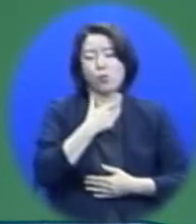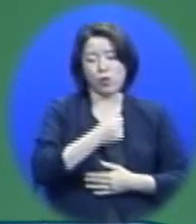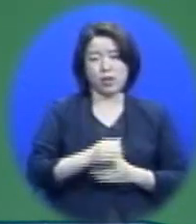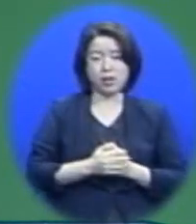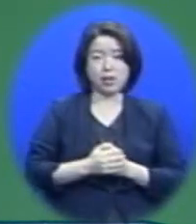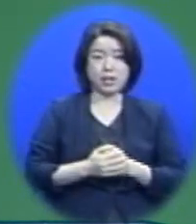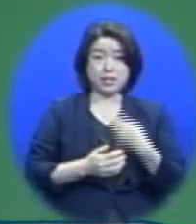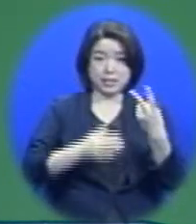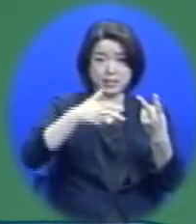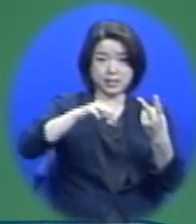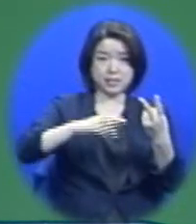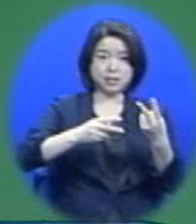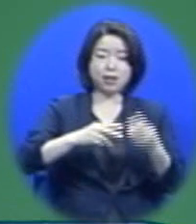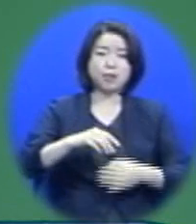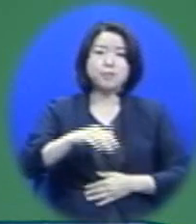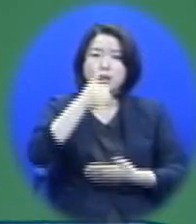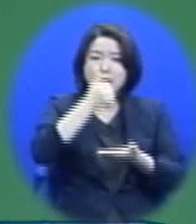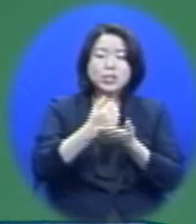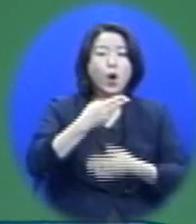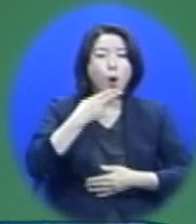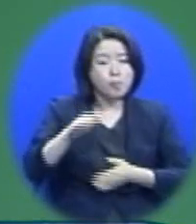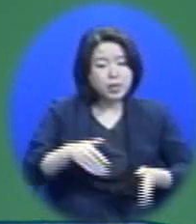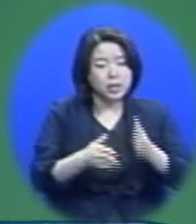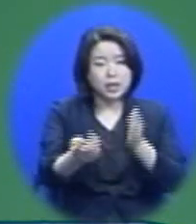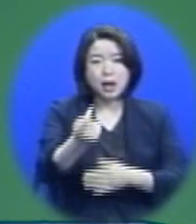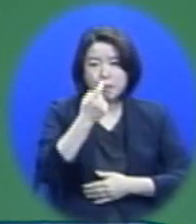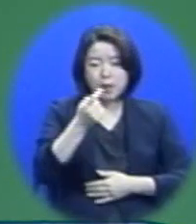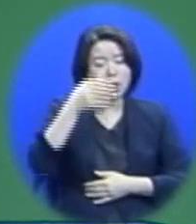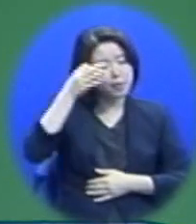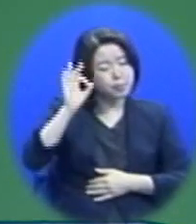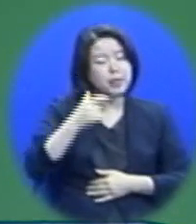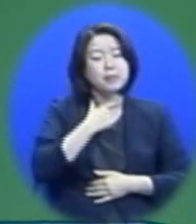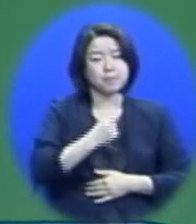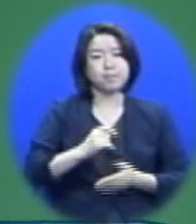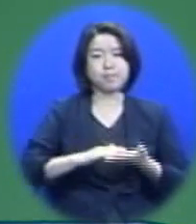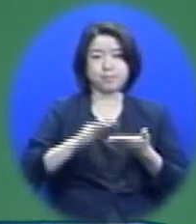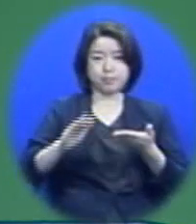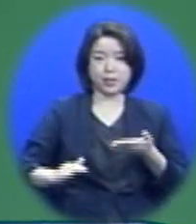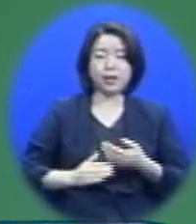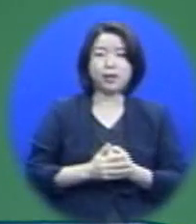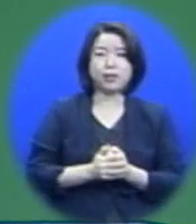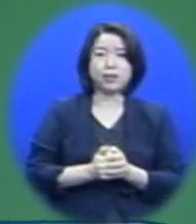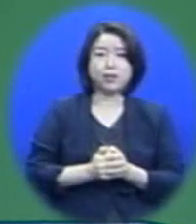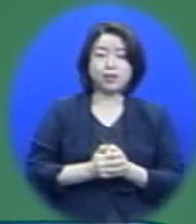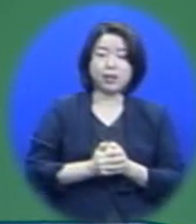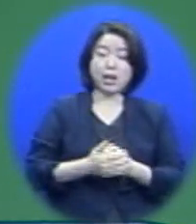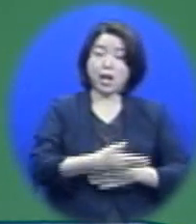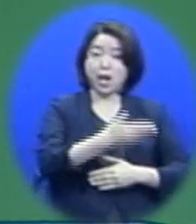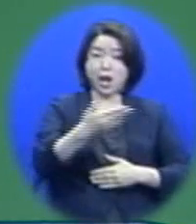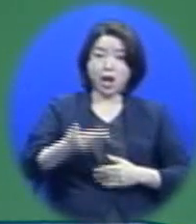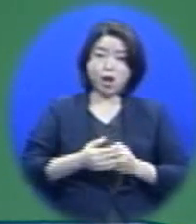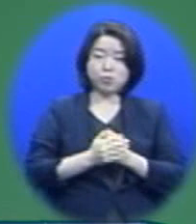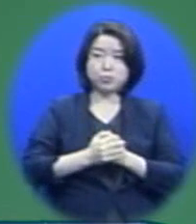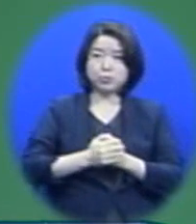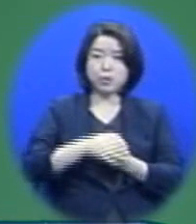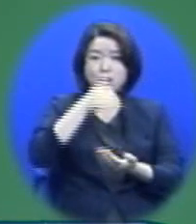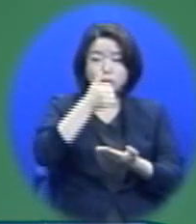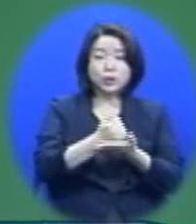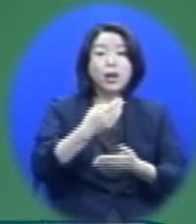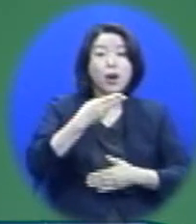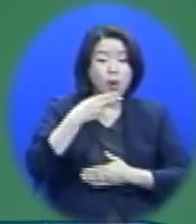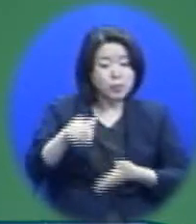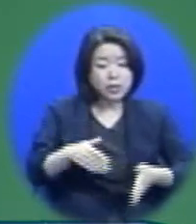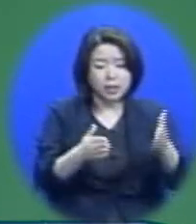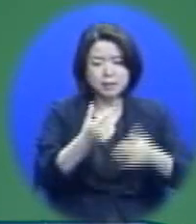보면 흠 없는 길을 배워 깨달으렵니다. 여러분, 흠 없는 길을 갈망하는